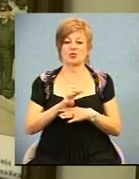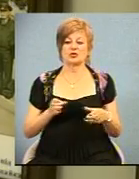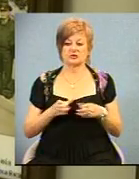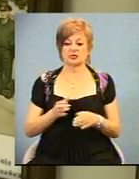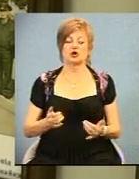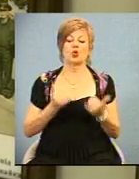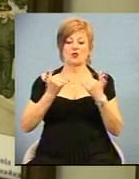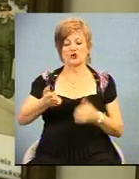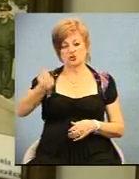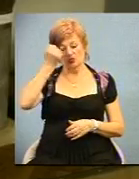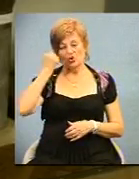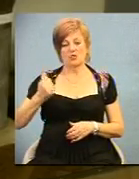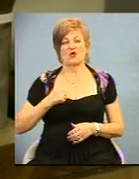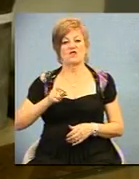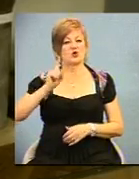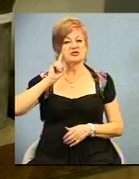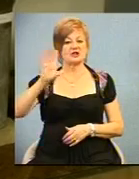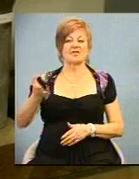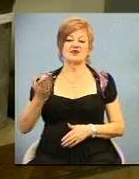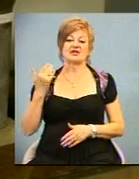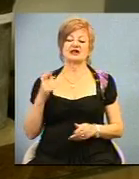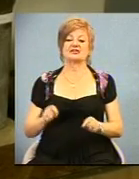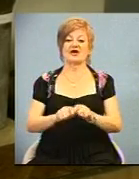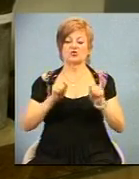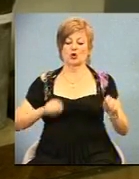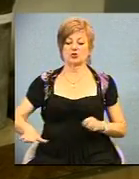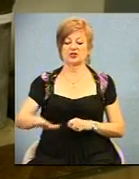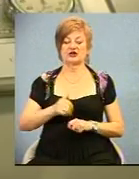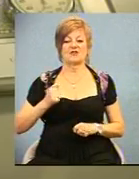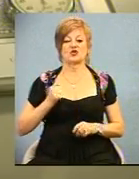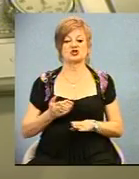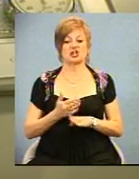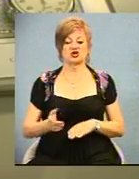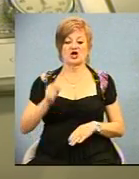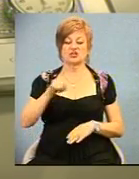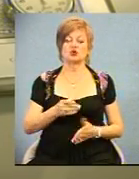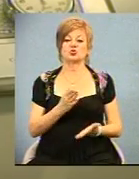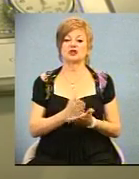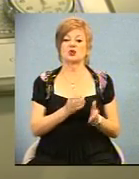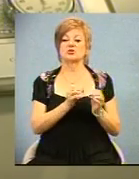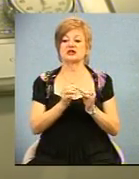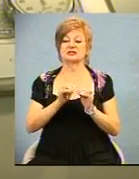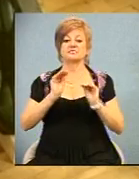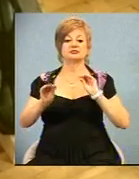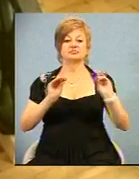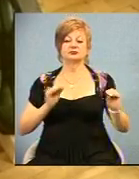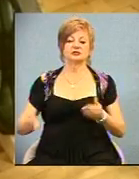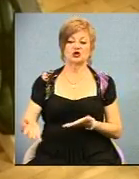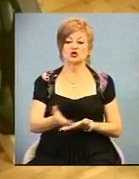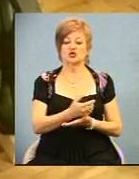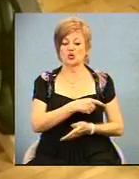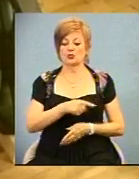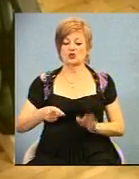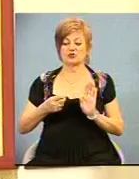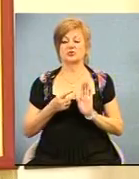увічнено і в музеї бойової слави, котрий нещодавно відкрили на території військової частини. Тут знаходяться десятки експонатів, зібраних впродовж